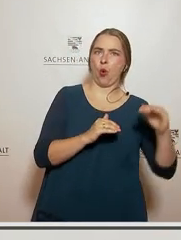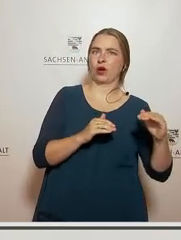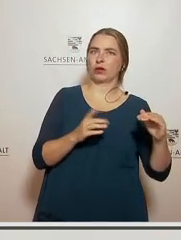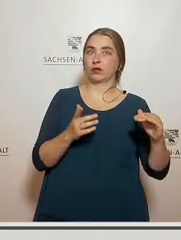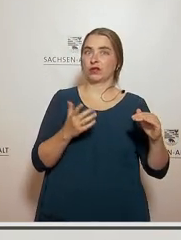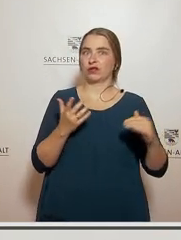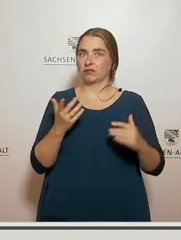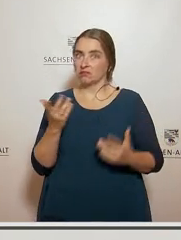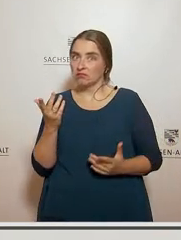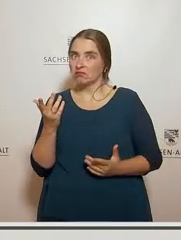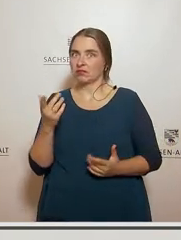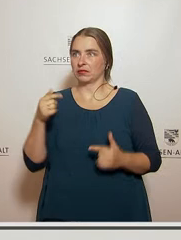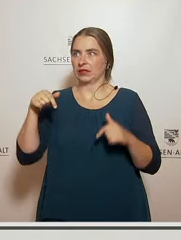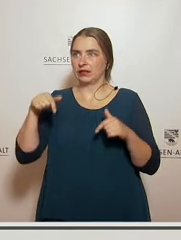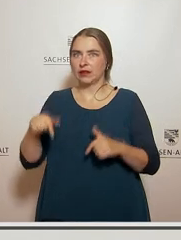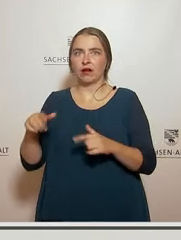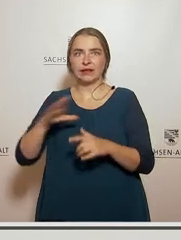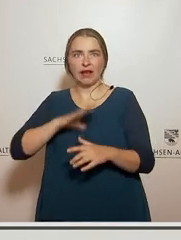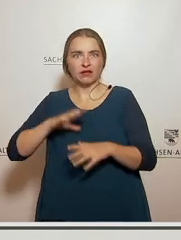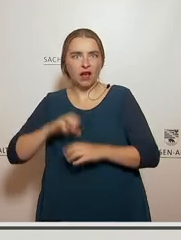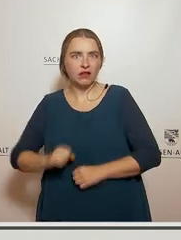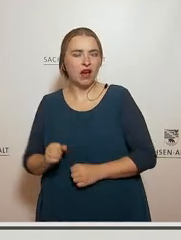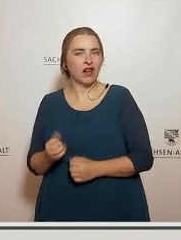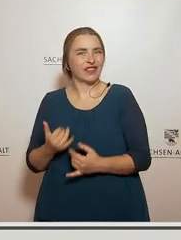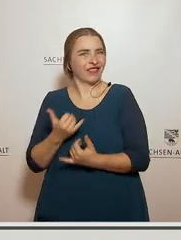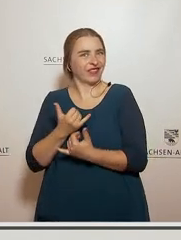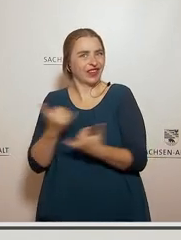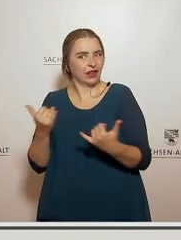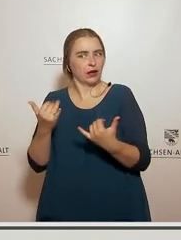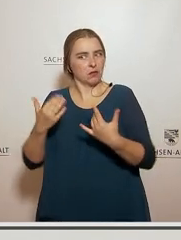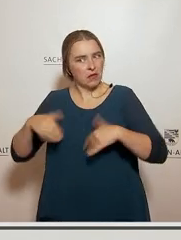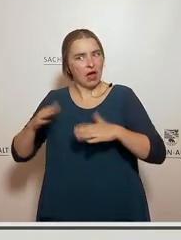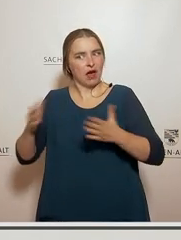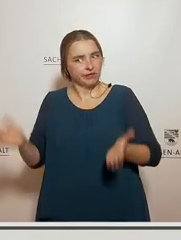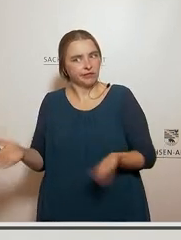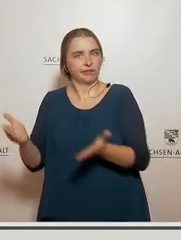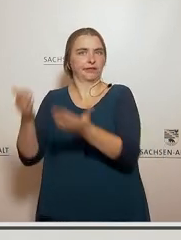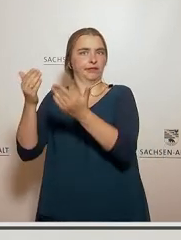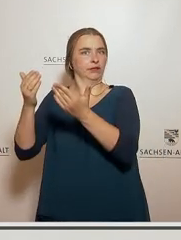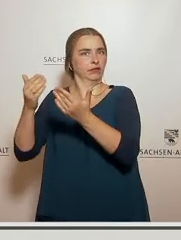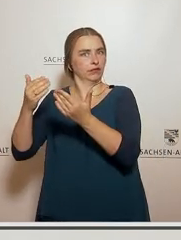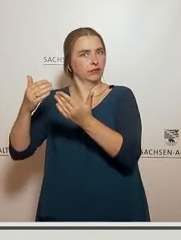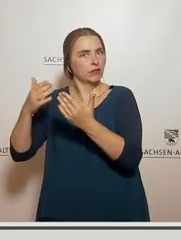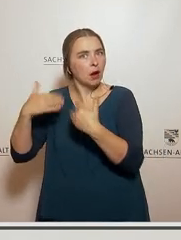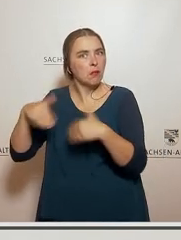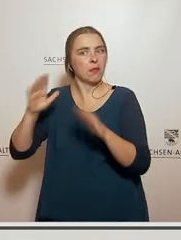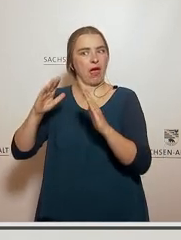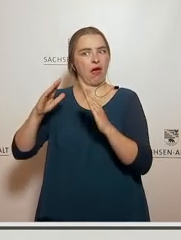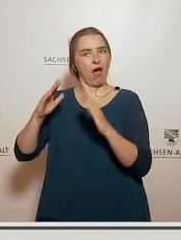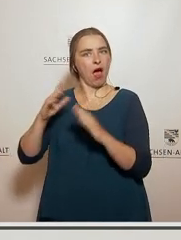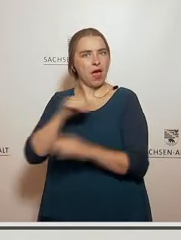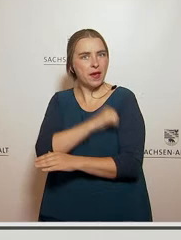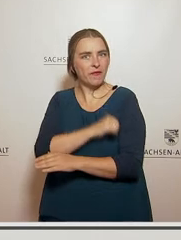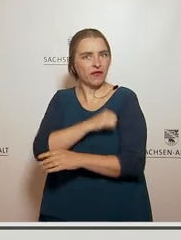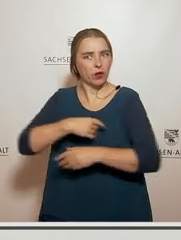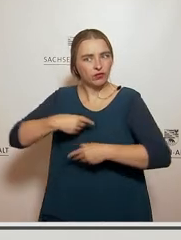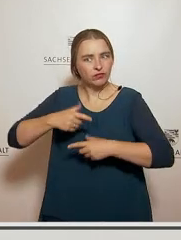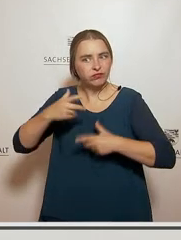Und haben Sie noch konkrete Pläne, wie Sie jetzt in den nächsten Wochen da aufschließen wollen zu anderen Bundesländern?